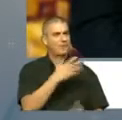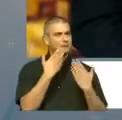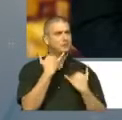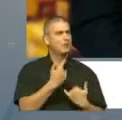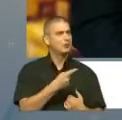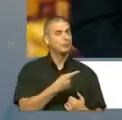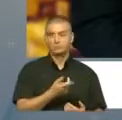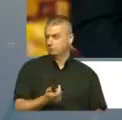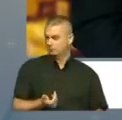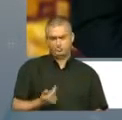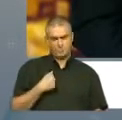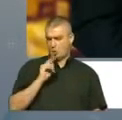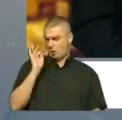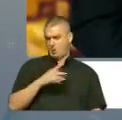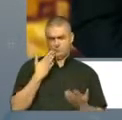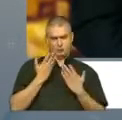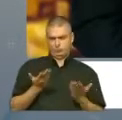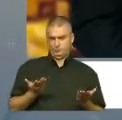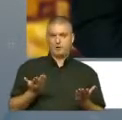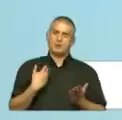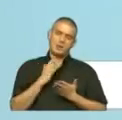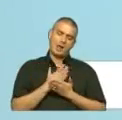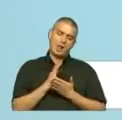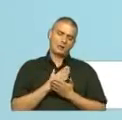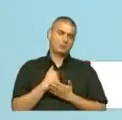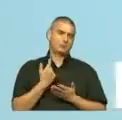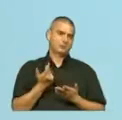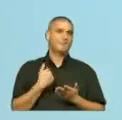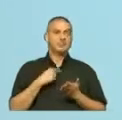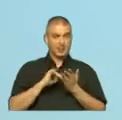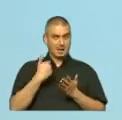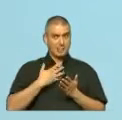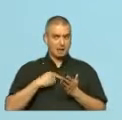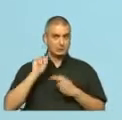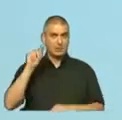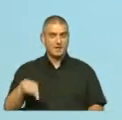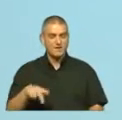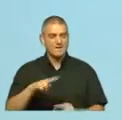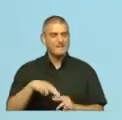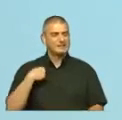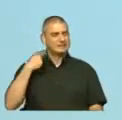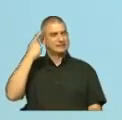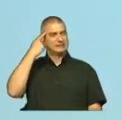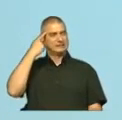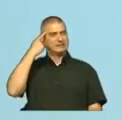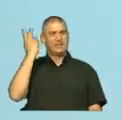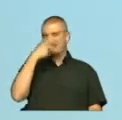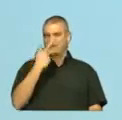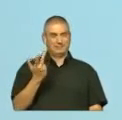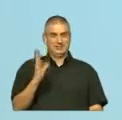שלי? אני לא החרמתי את הישיבה, אני החלטתי אחרי, התכוונתי להגיע, ואז הבנתי